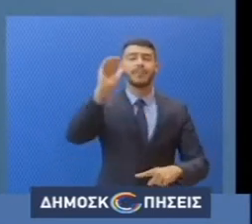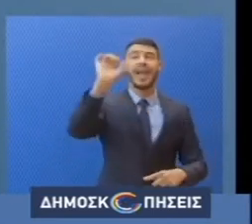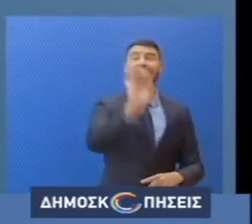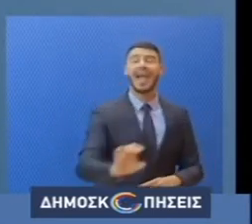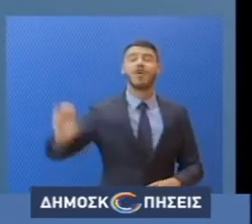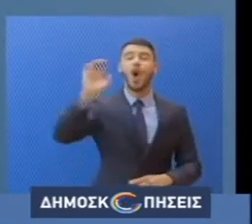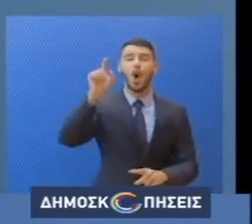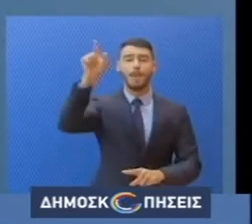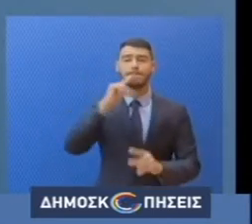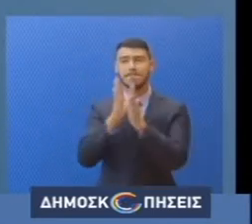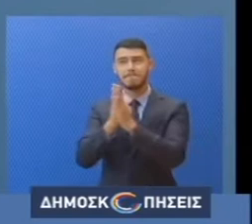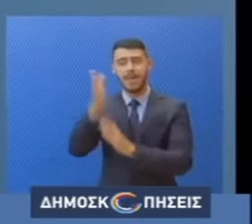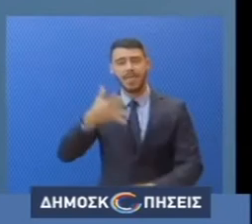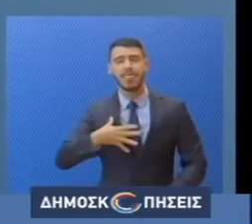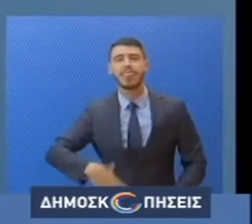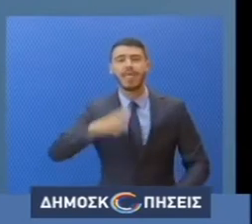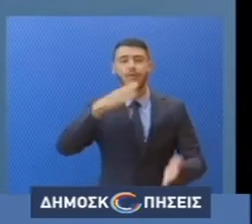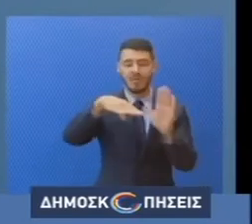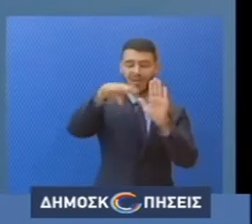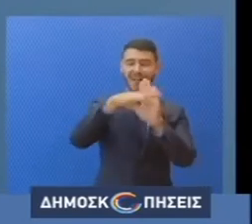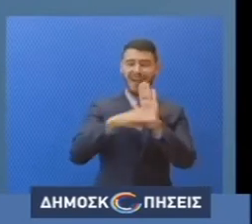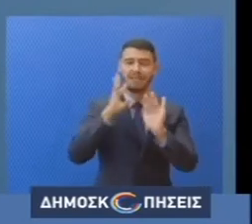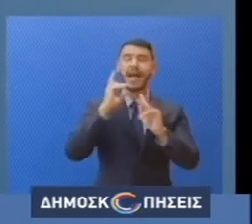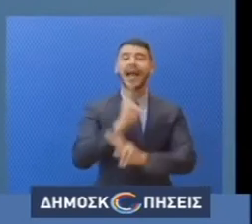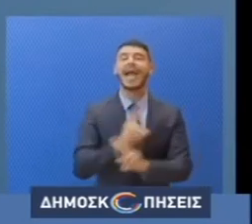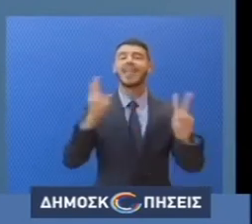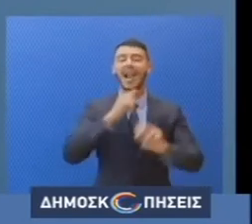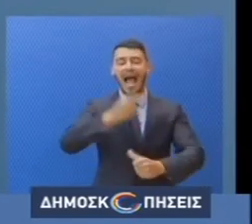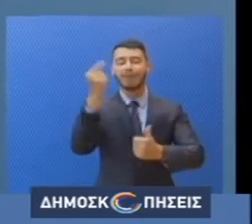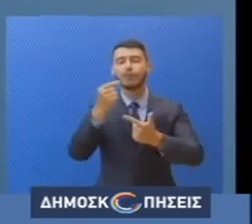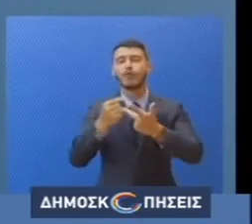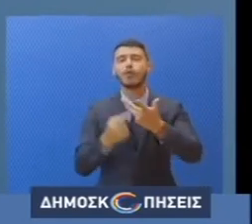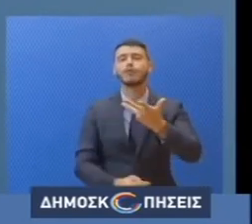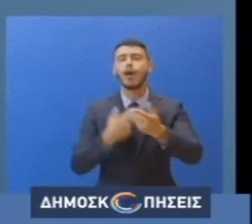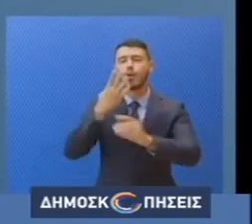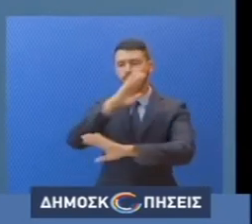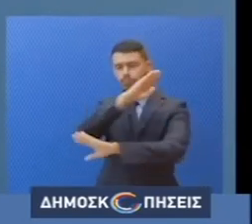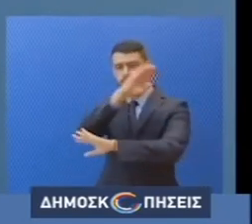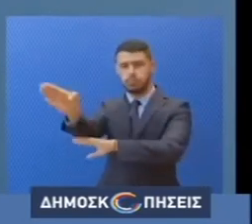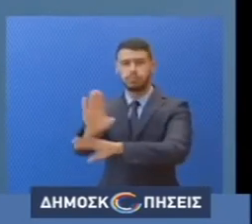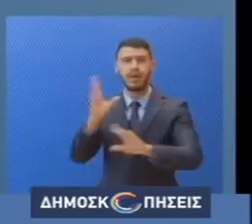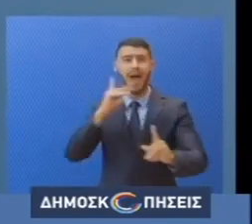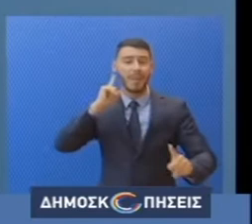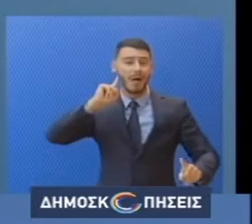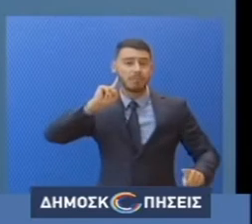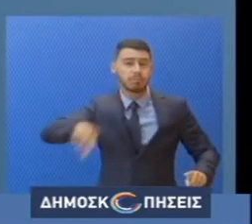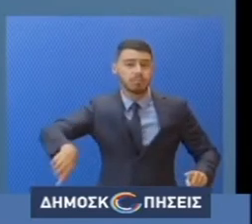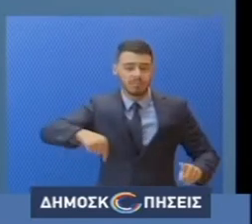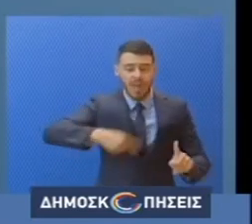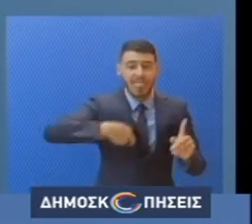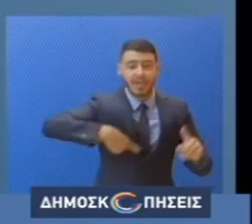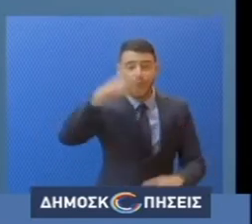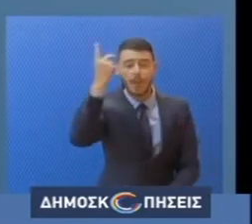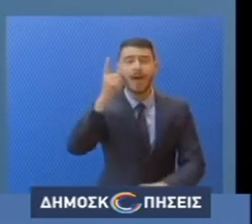κατάλογο ισχυρότατων μέτρων σε περίπτωση που η Τουρκία παραβιάσει τα κυριαρχικά μας δικαιώματα. Και η Ευρώπη οφείλει να